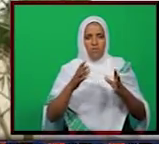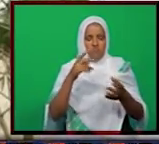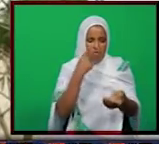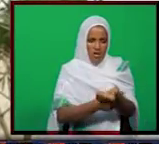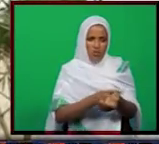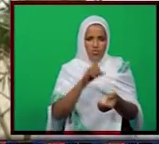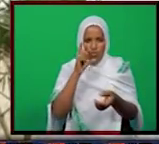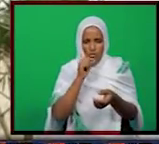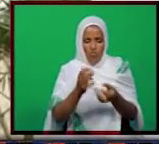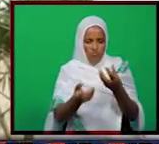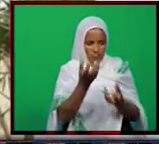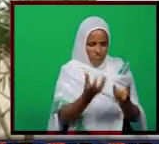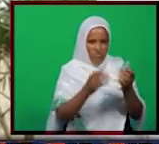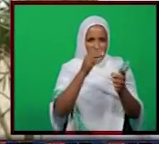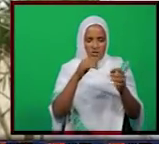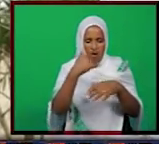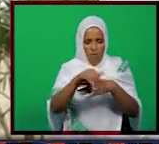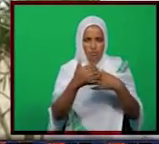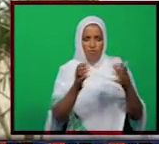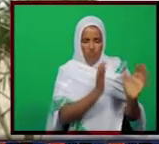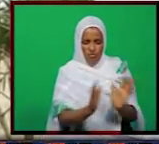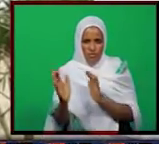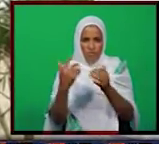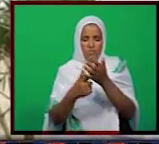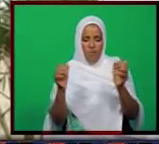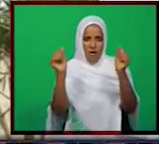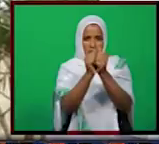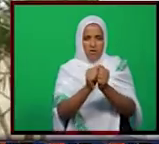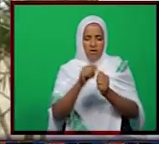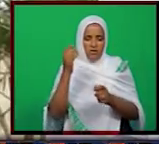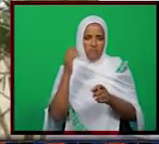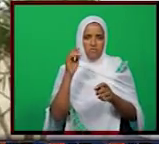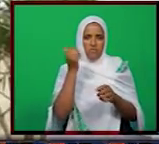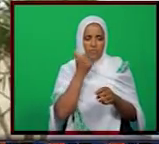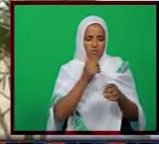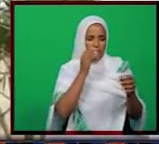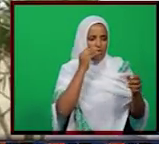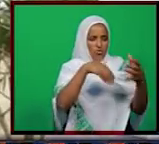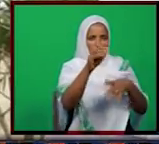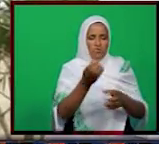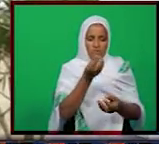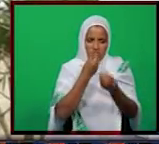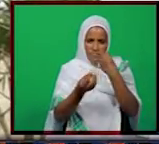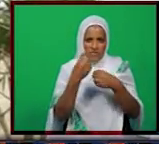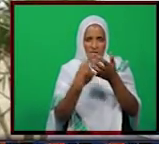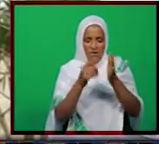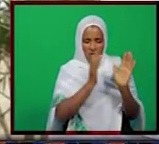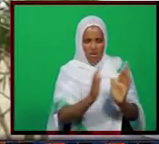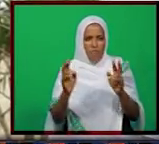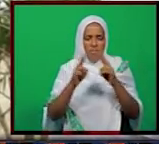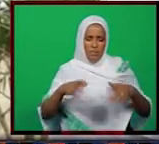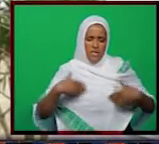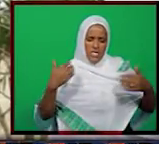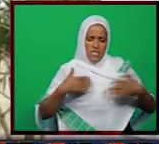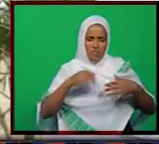ምግብ በግም ይሁን ዶሮ ታርዶ ንፍሮም ተቀቅሎ ዳቦም ተጋግሮ ቢሆን በጋራ ሆነን ከቤታችን ውጭ ነን እንድንመገበው እናደርጋለን። ይህን ምግብ ስንመገብ